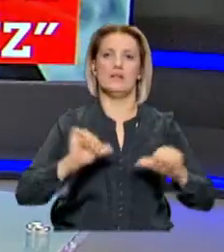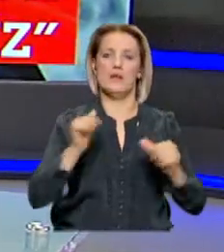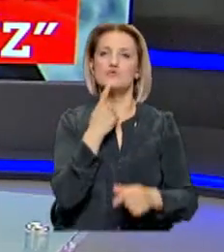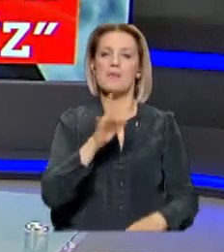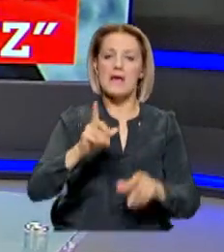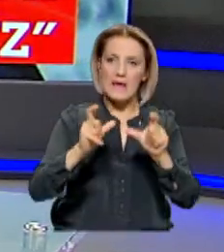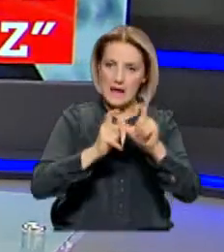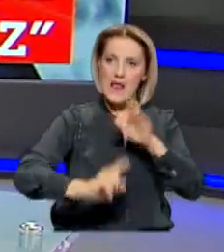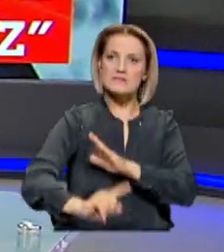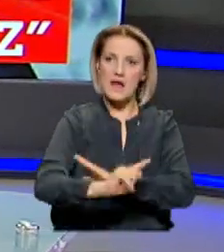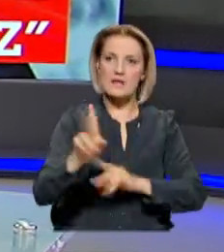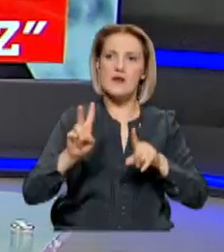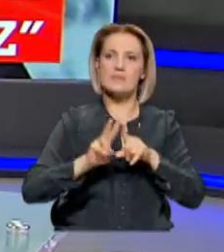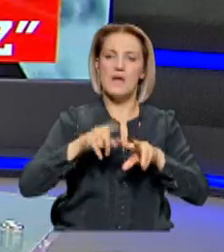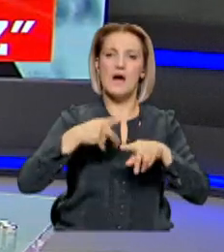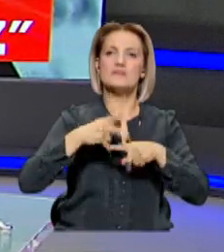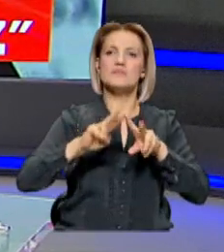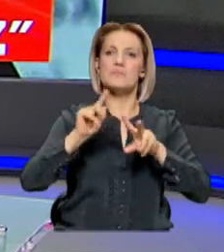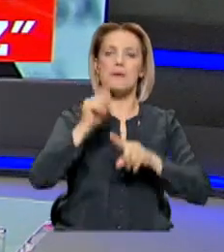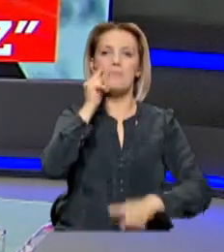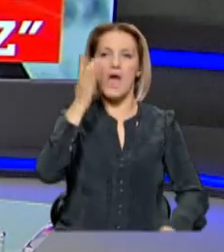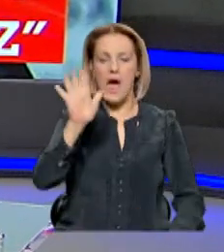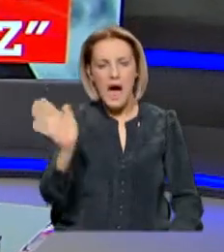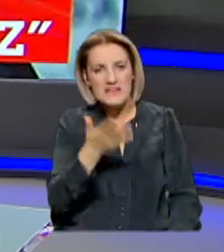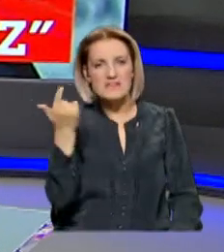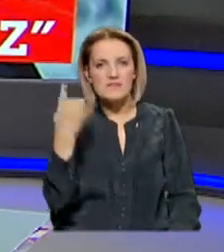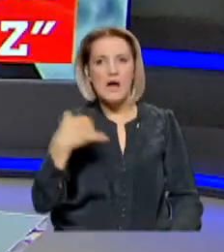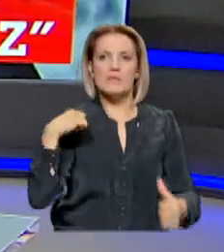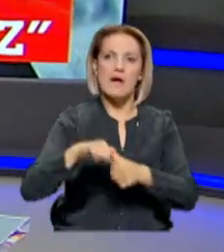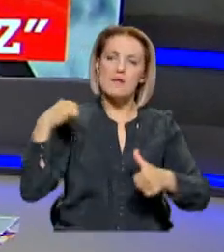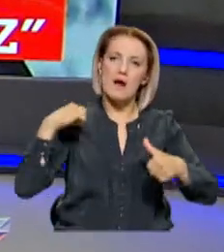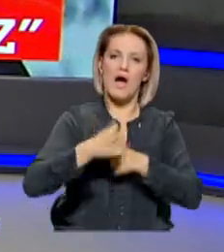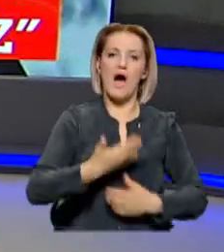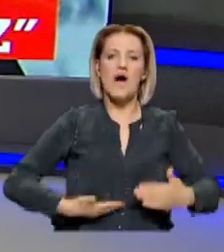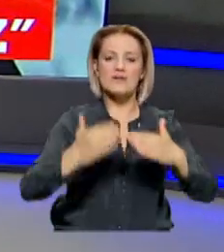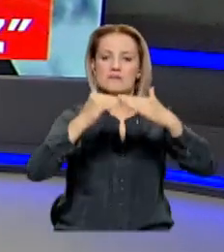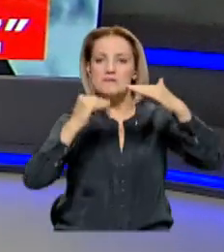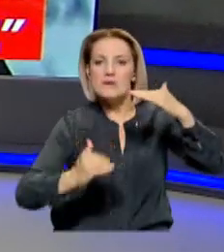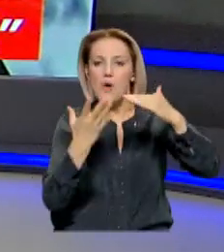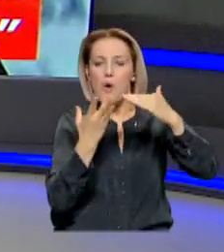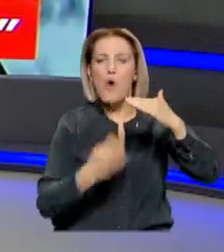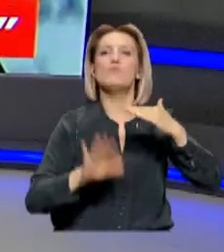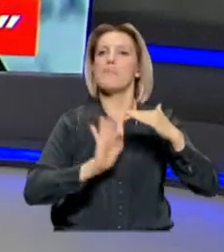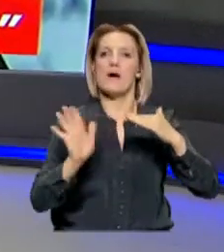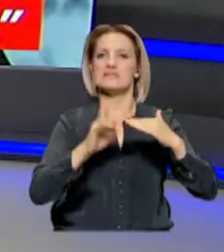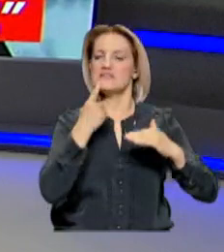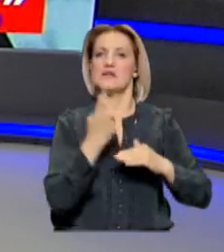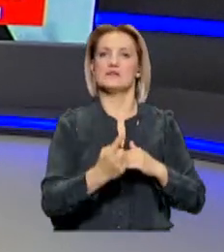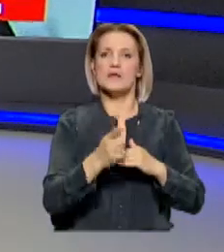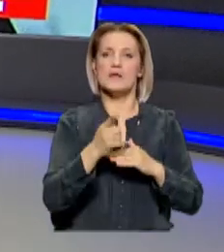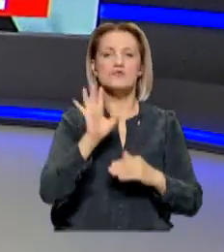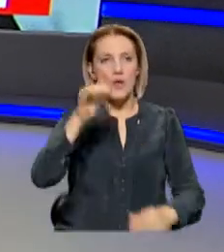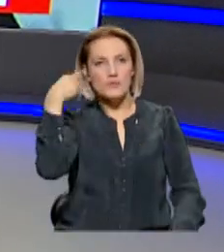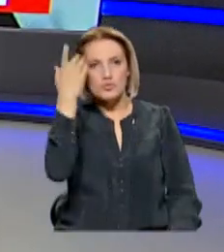Ama genel sekreter Nazmi ırgat her defasında bunu söyle açlık sınırının altında kalmaması gerektiğini söyledi